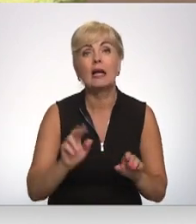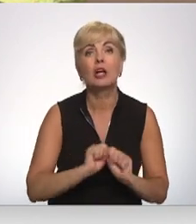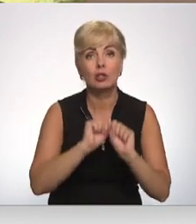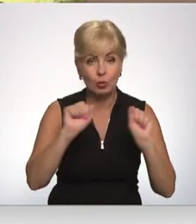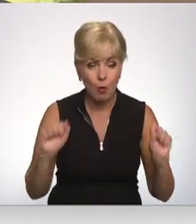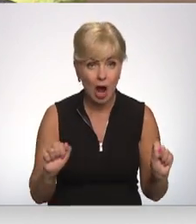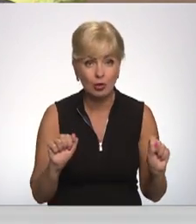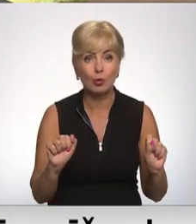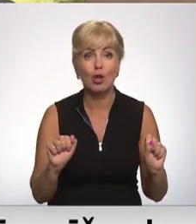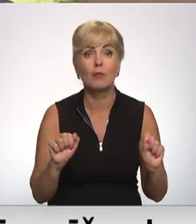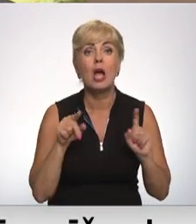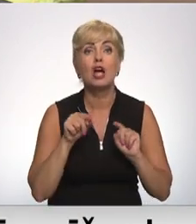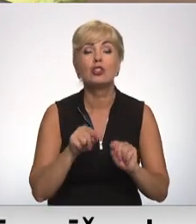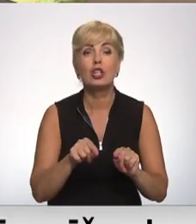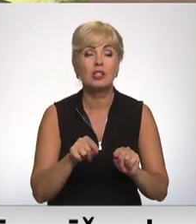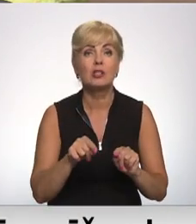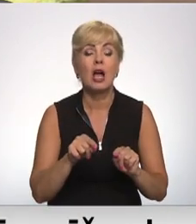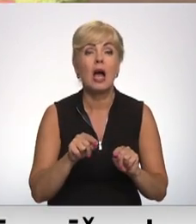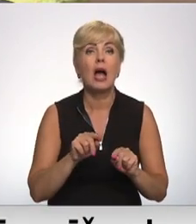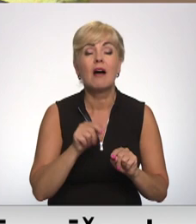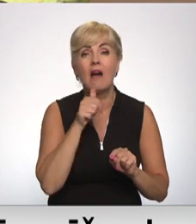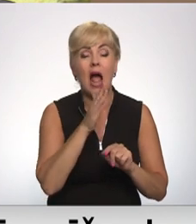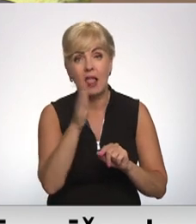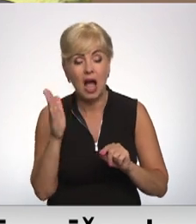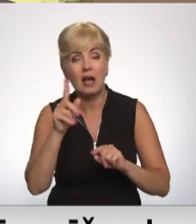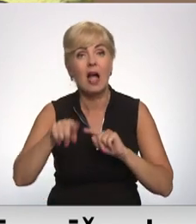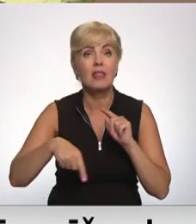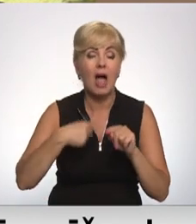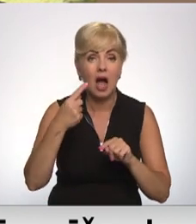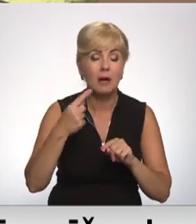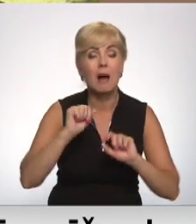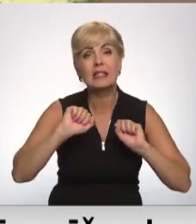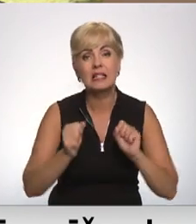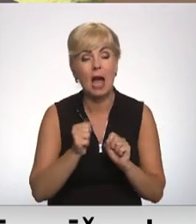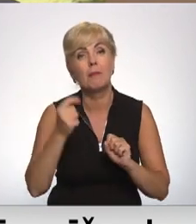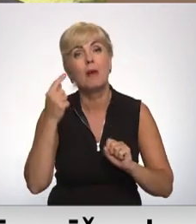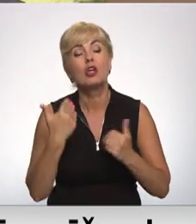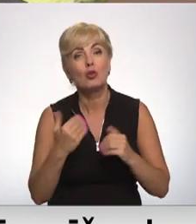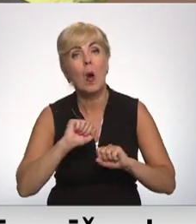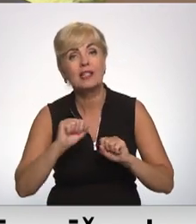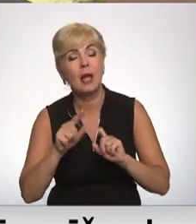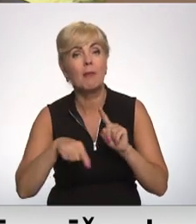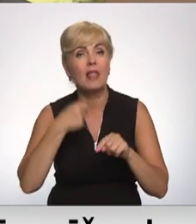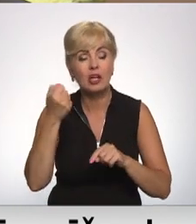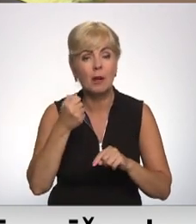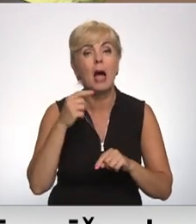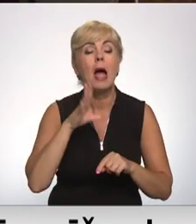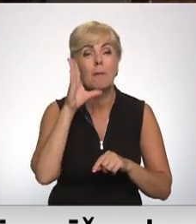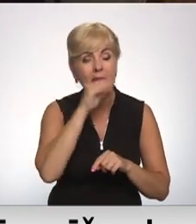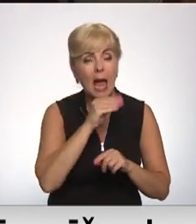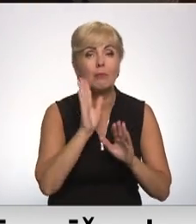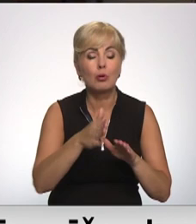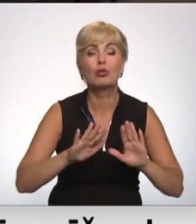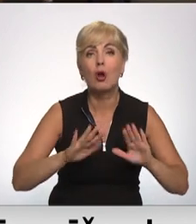mēs gan šīs ziemas otrā pusē, gan arī nākamā ziemā varēsim rēķināties ar to, ka mums ir pieejams kurināmais.